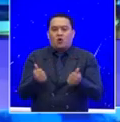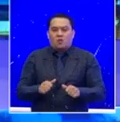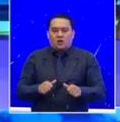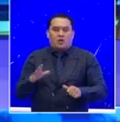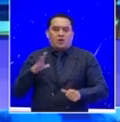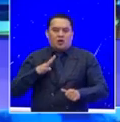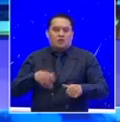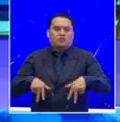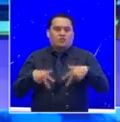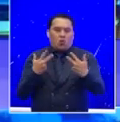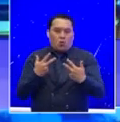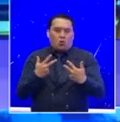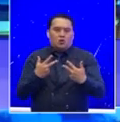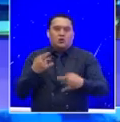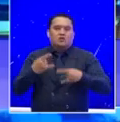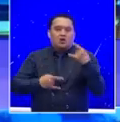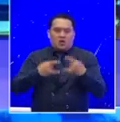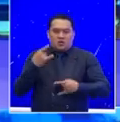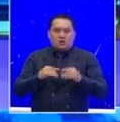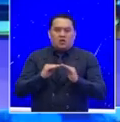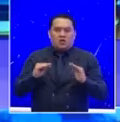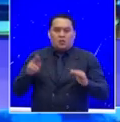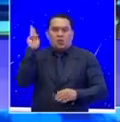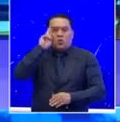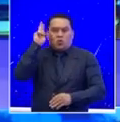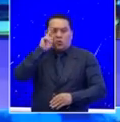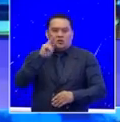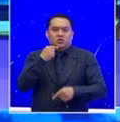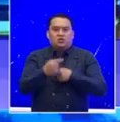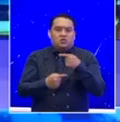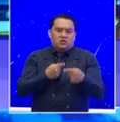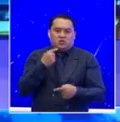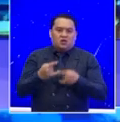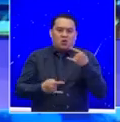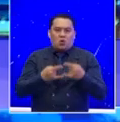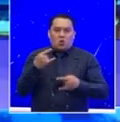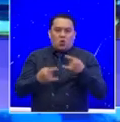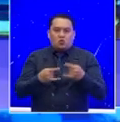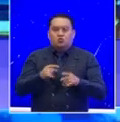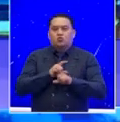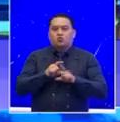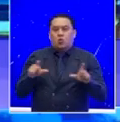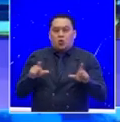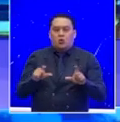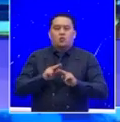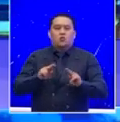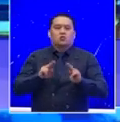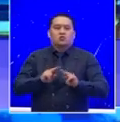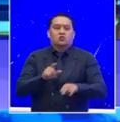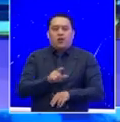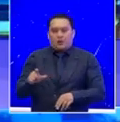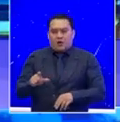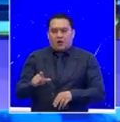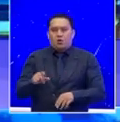формате. Находясь по ту сторону экрана, дети черпают знания из телеуроков и онлайн-курса со школьными преподавателями.